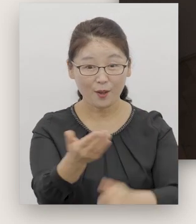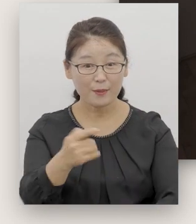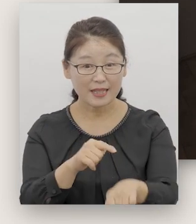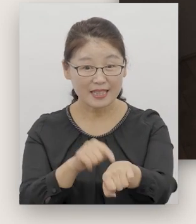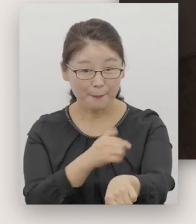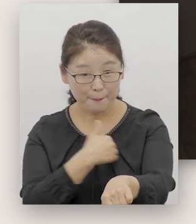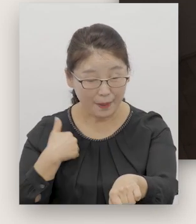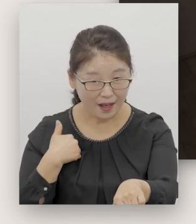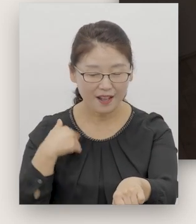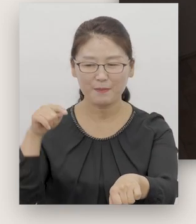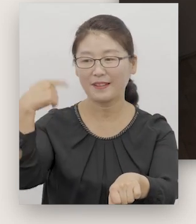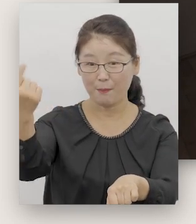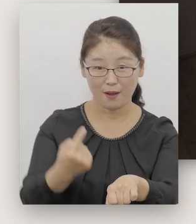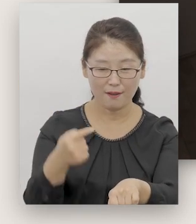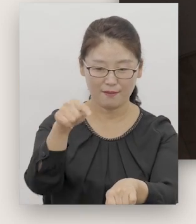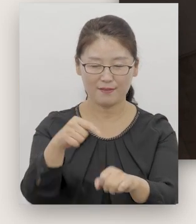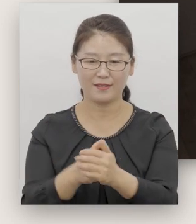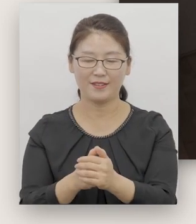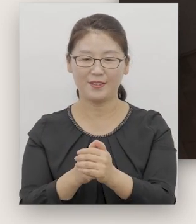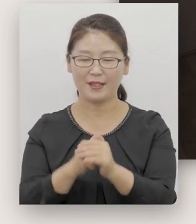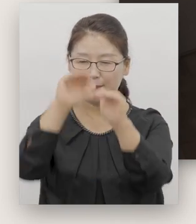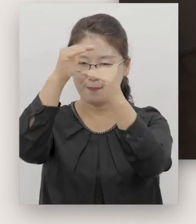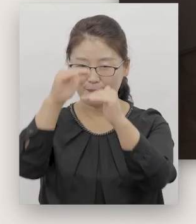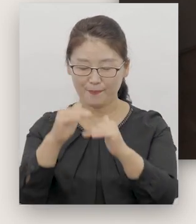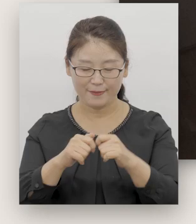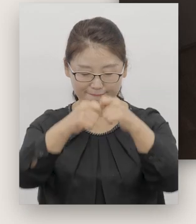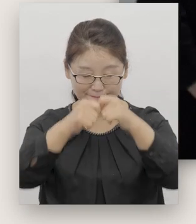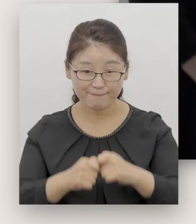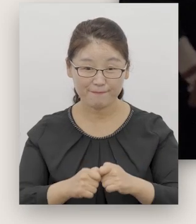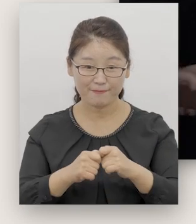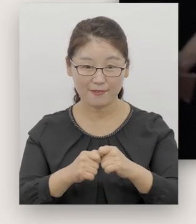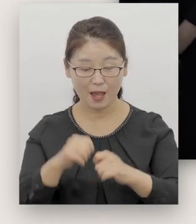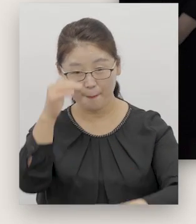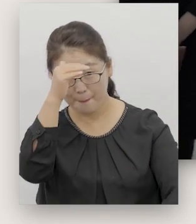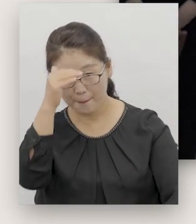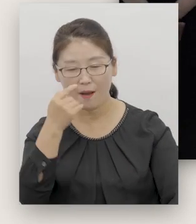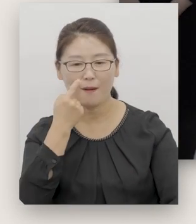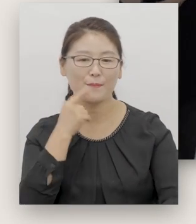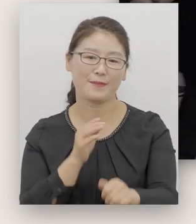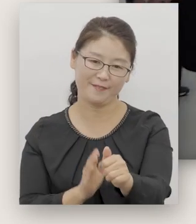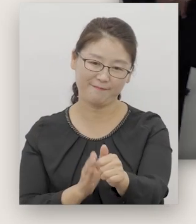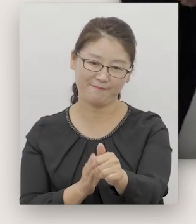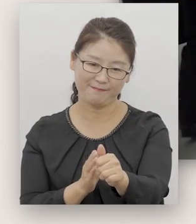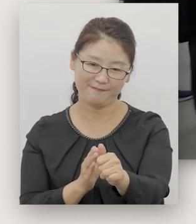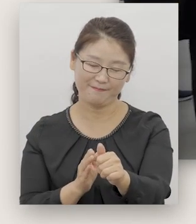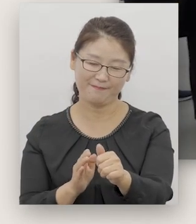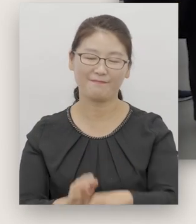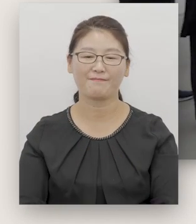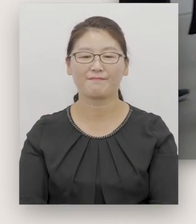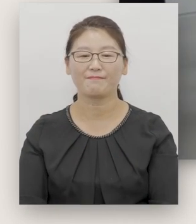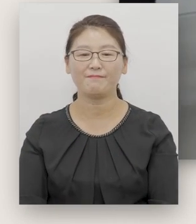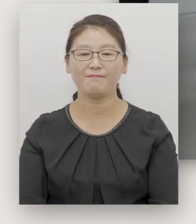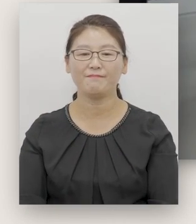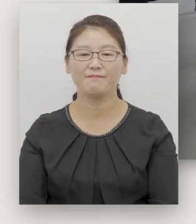어떤 식으로 작품들이 구성되어 있는지 조금 더 자세하게 보실 수 있으실 것 같아요. 위에서 보셨던 것처럼 캔버스가